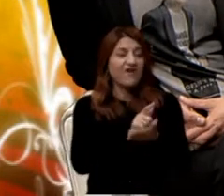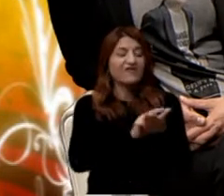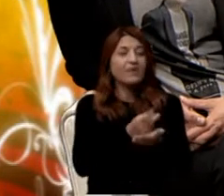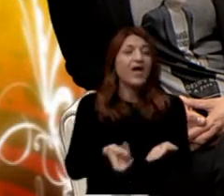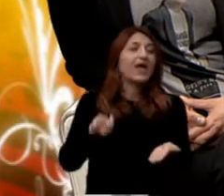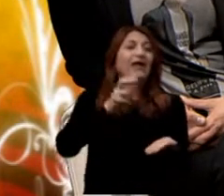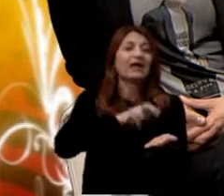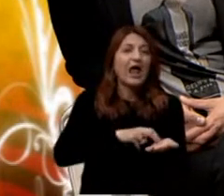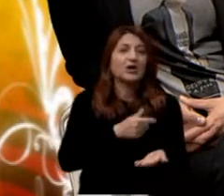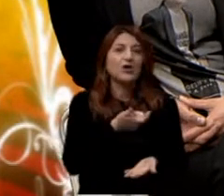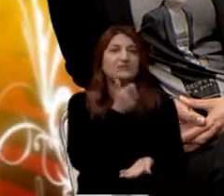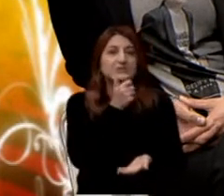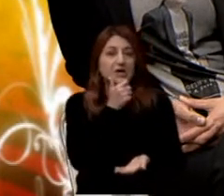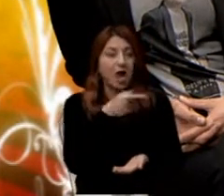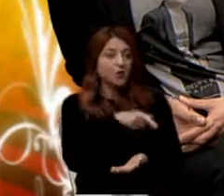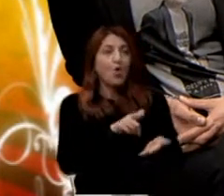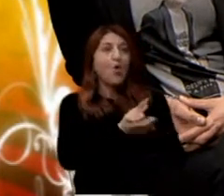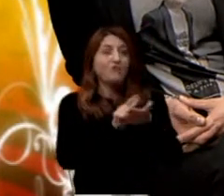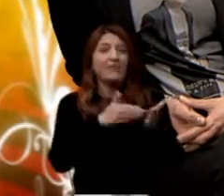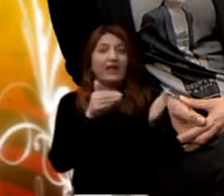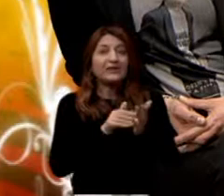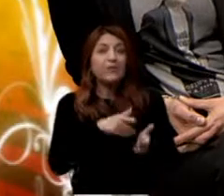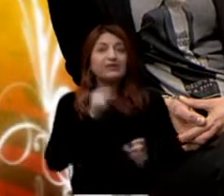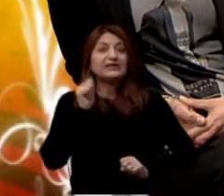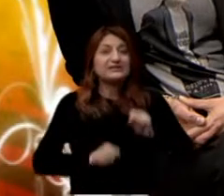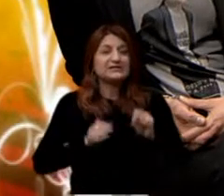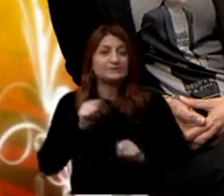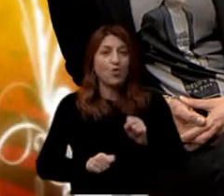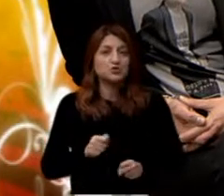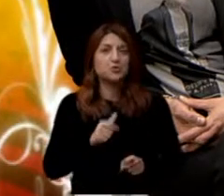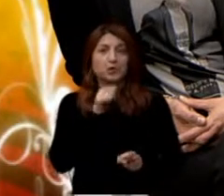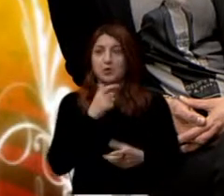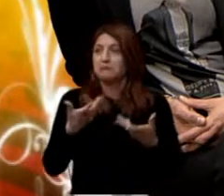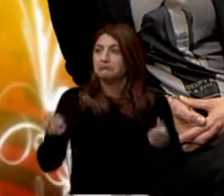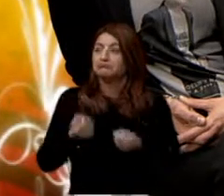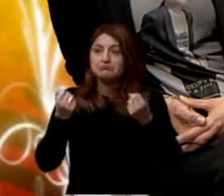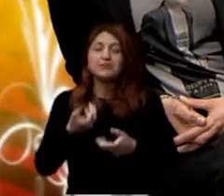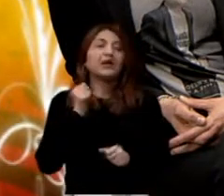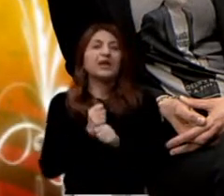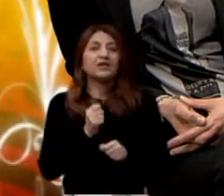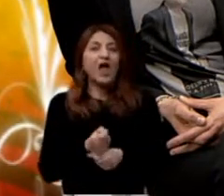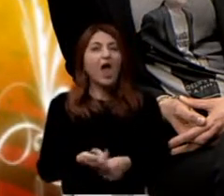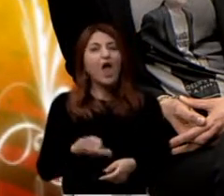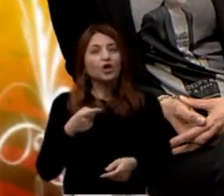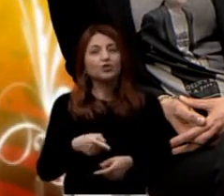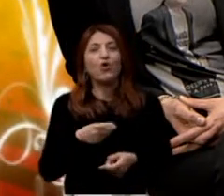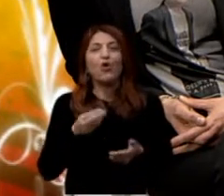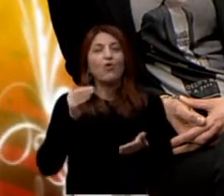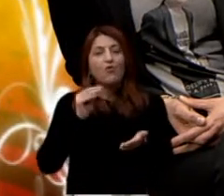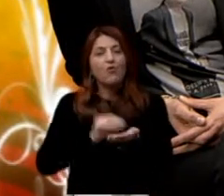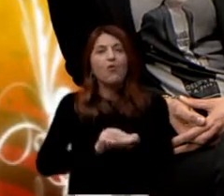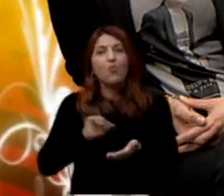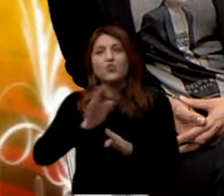biti isključivo funkcionalno sposobna i izrazito produktivna, što se jako bilježi